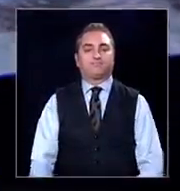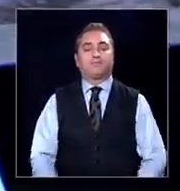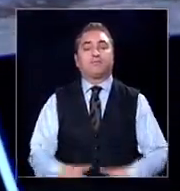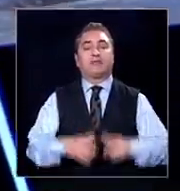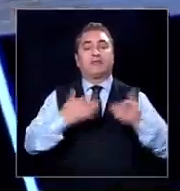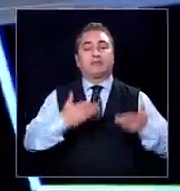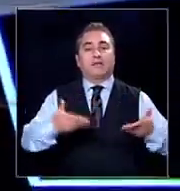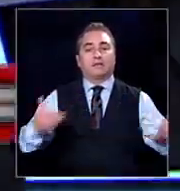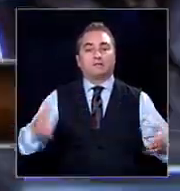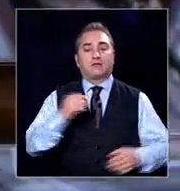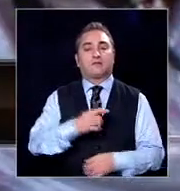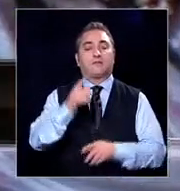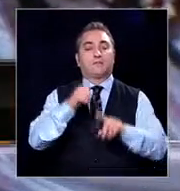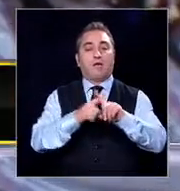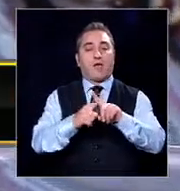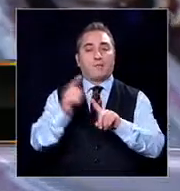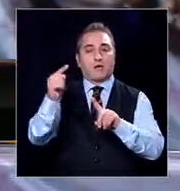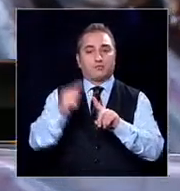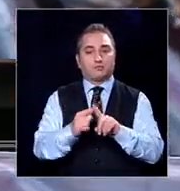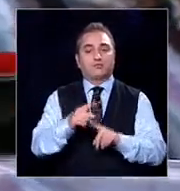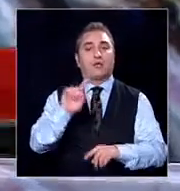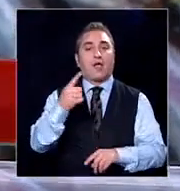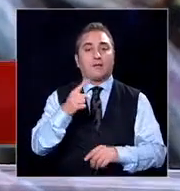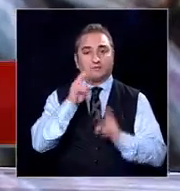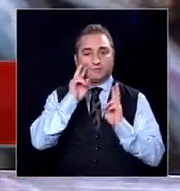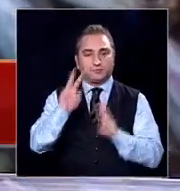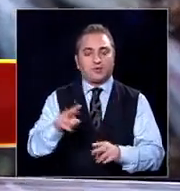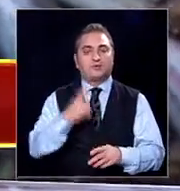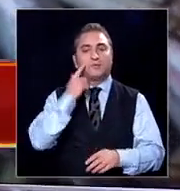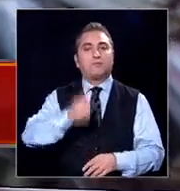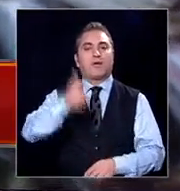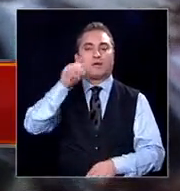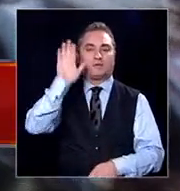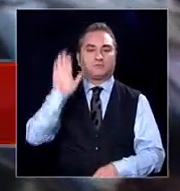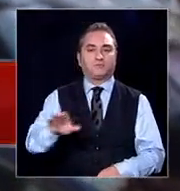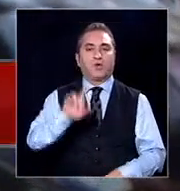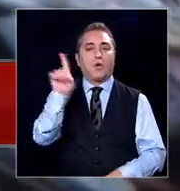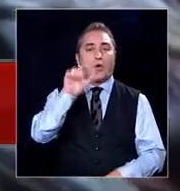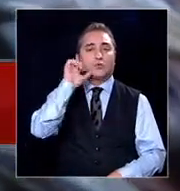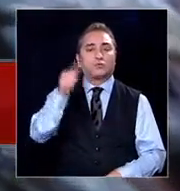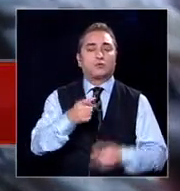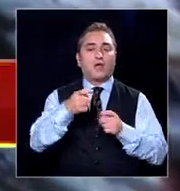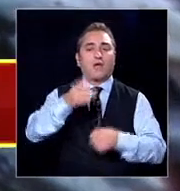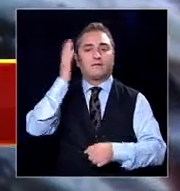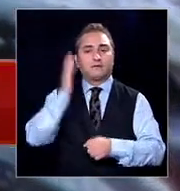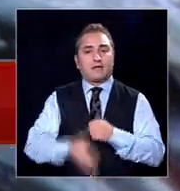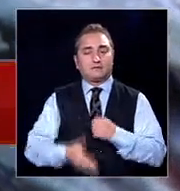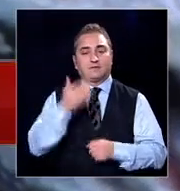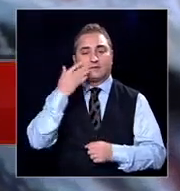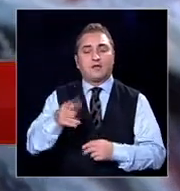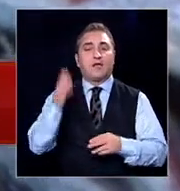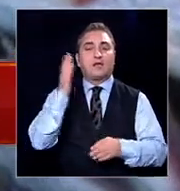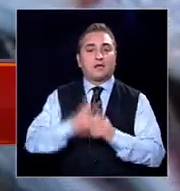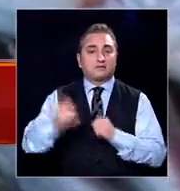Tezgahlar parmak boyundan küçük hamsilerle dolunca bakanlık duruma el koydu. 10 günlük av yasağı getirdi. Yasağı duyan